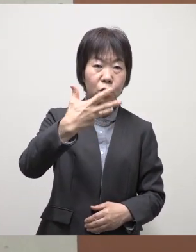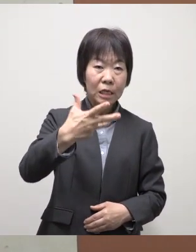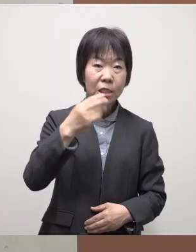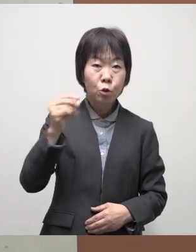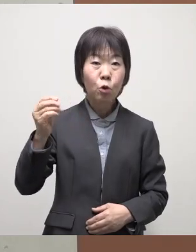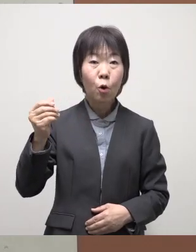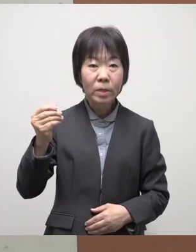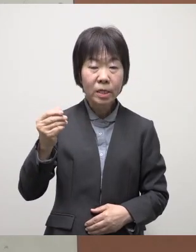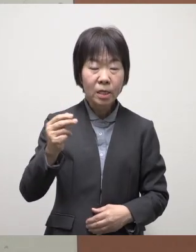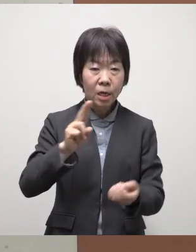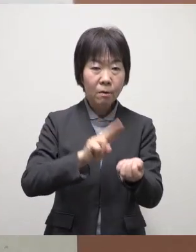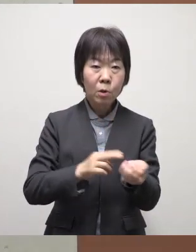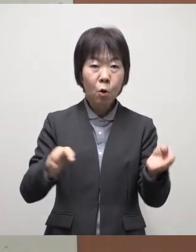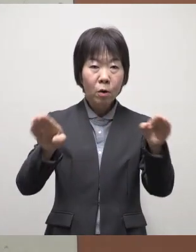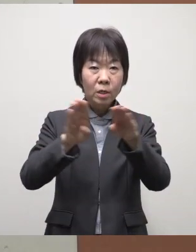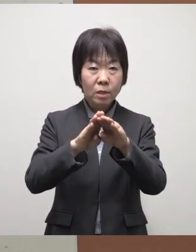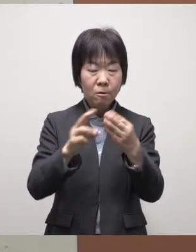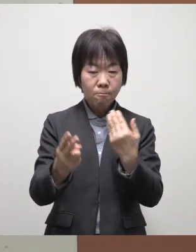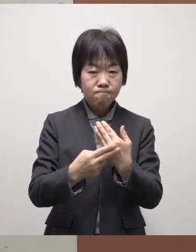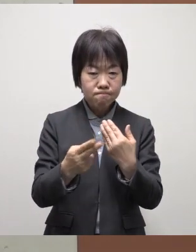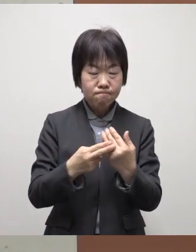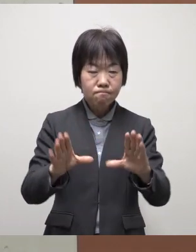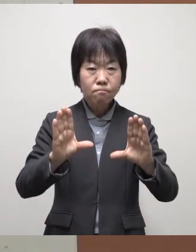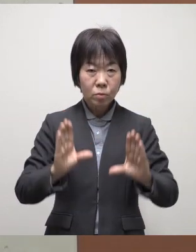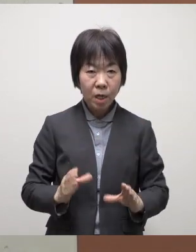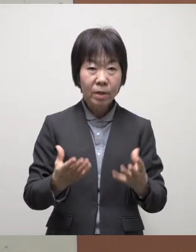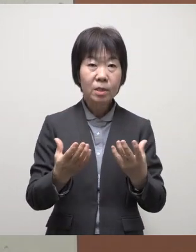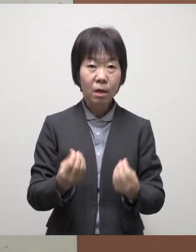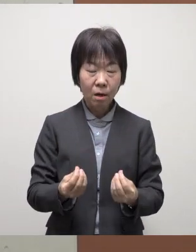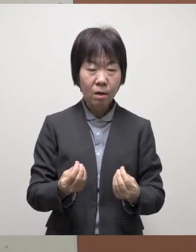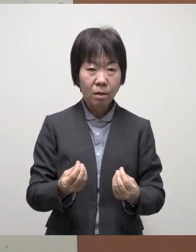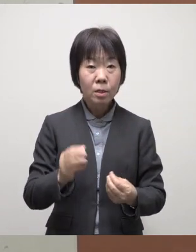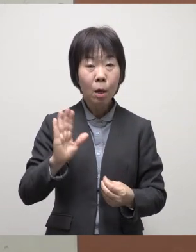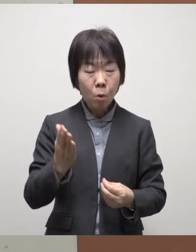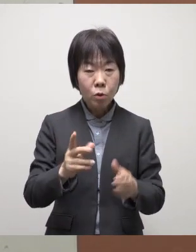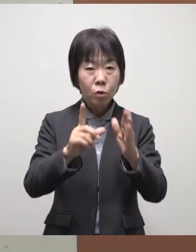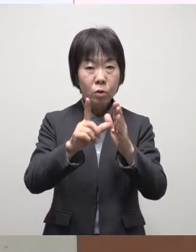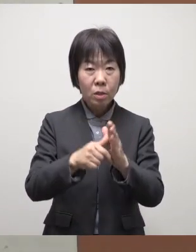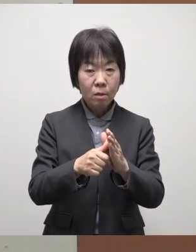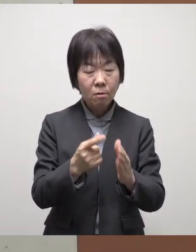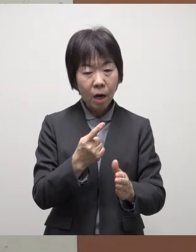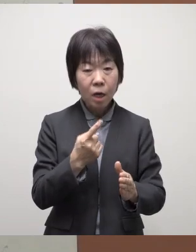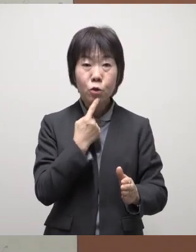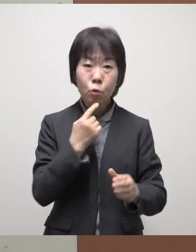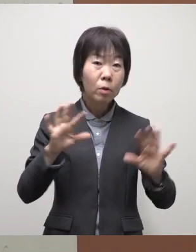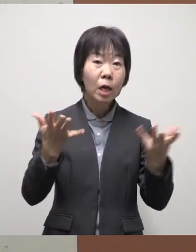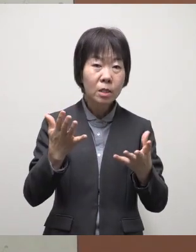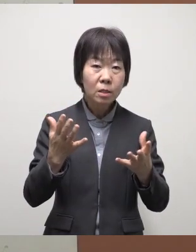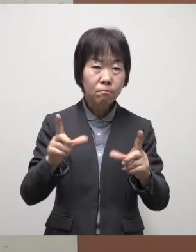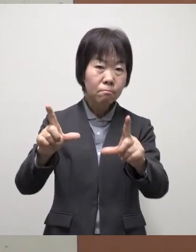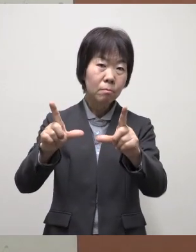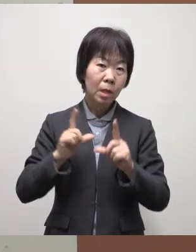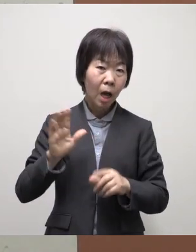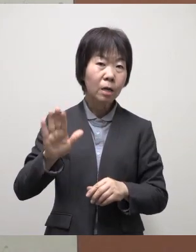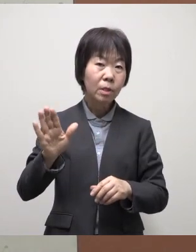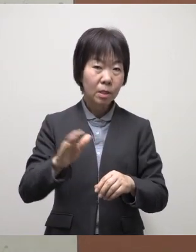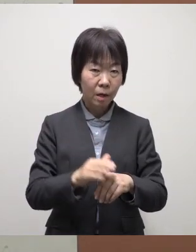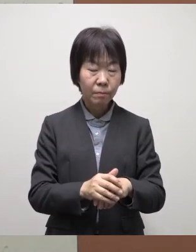土曜日に医療機関を受診されましたが異常なしとされました